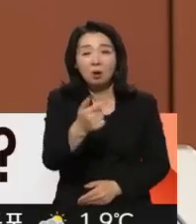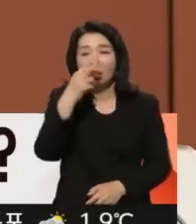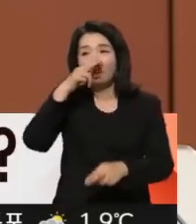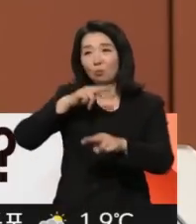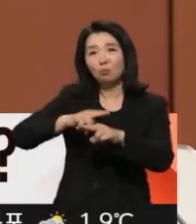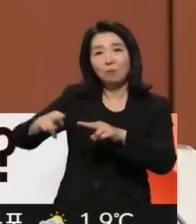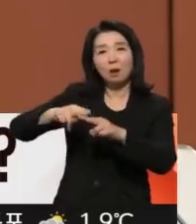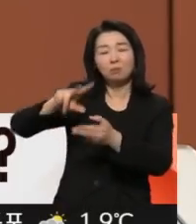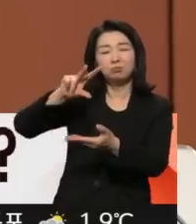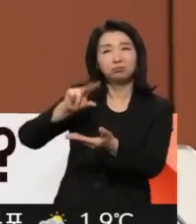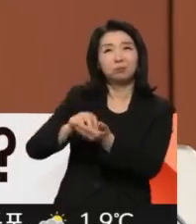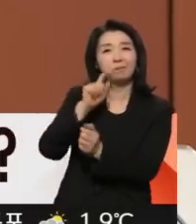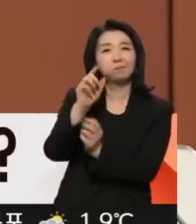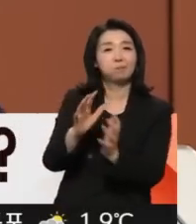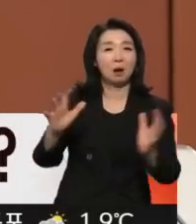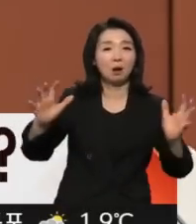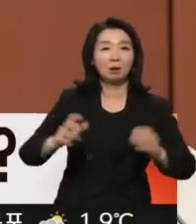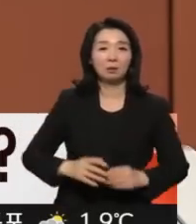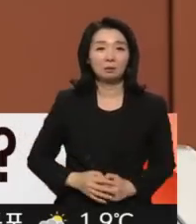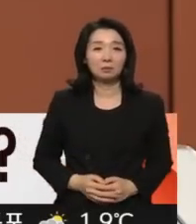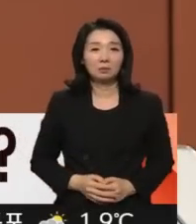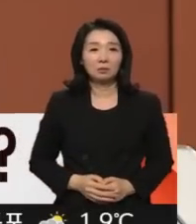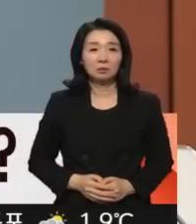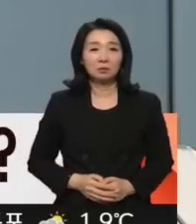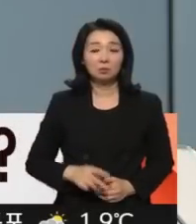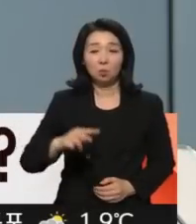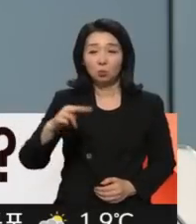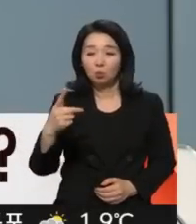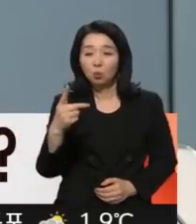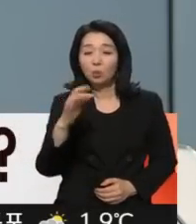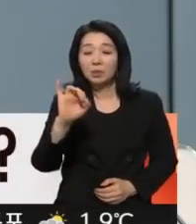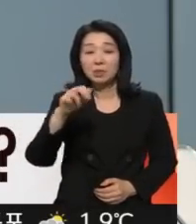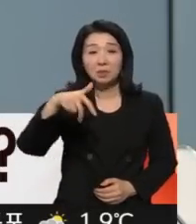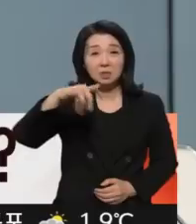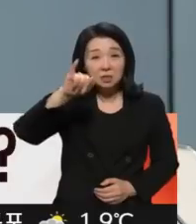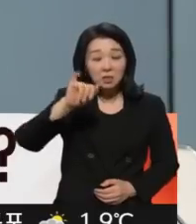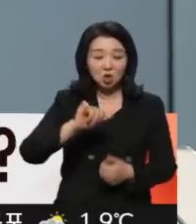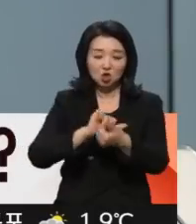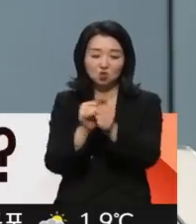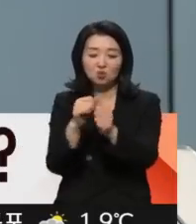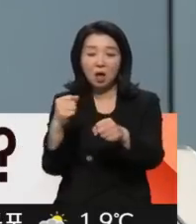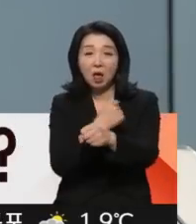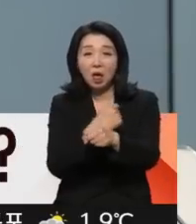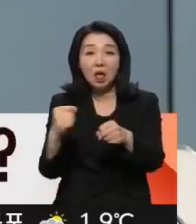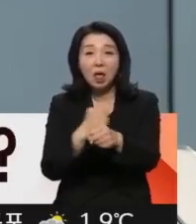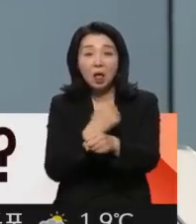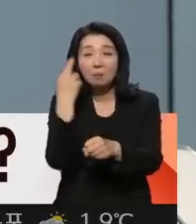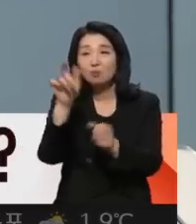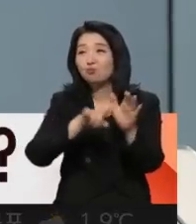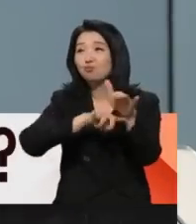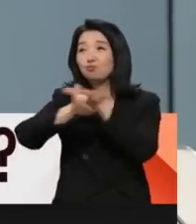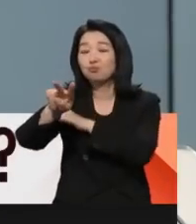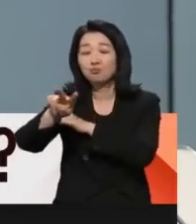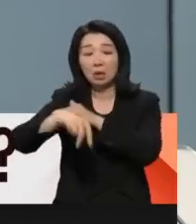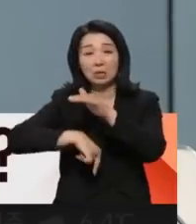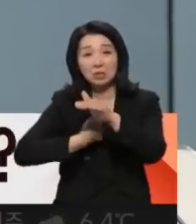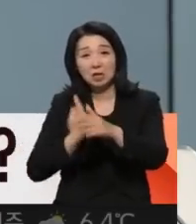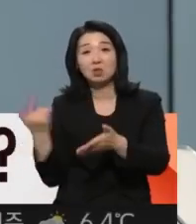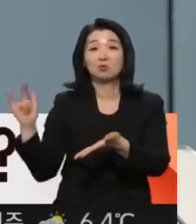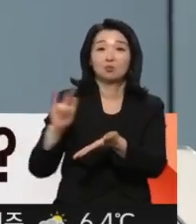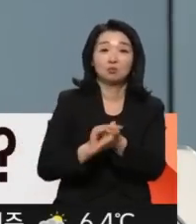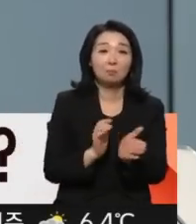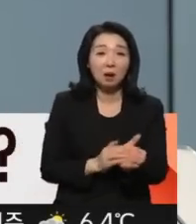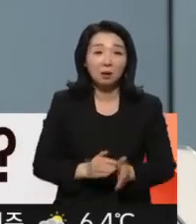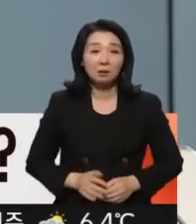대란이 조금씩 가시화되고 있습니다. 또 도이치모터스 주가 조작 사건과 관련해서는 미국으로 도주했던 핵심 인물이 자진 귀국했다는 소식이